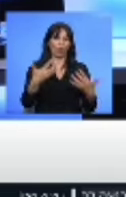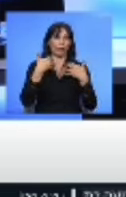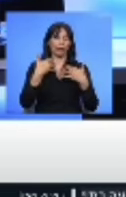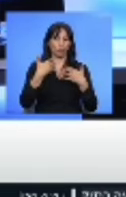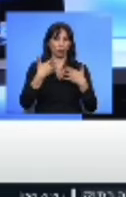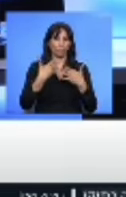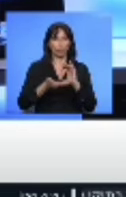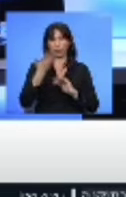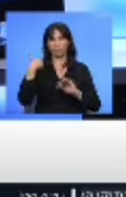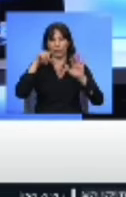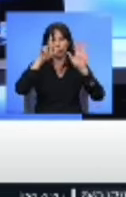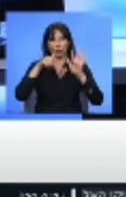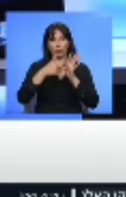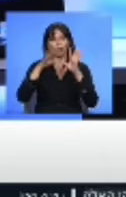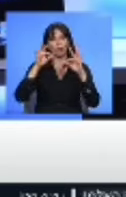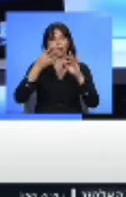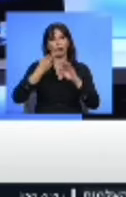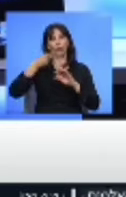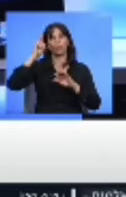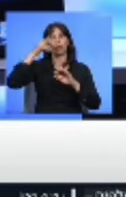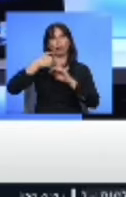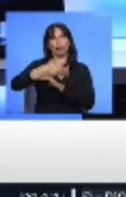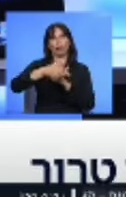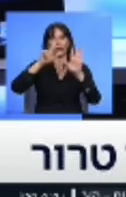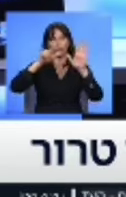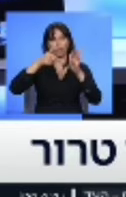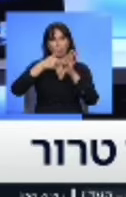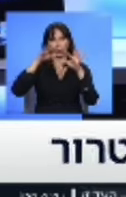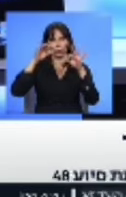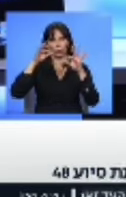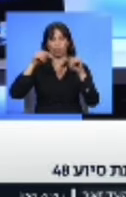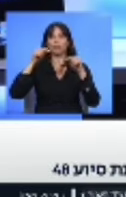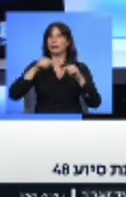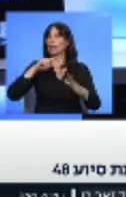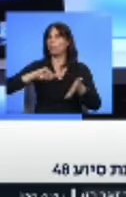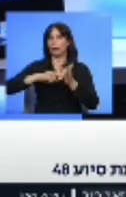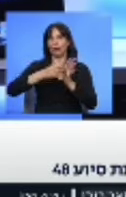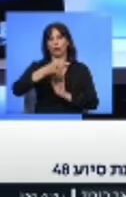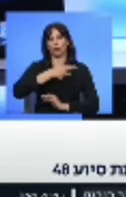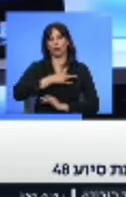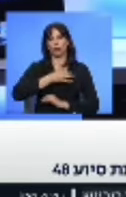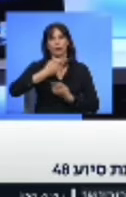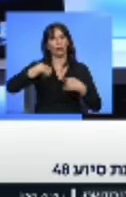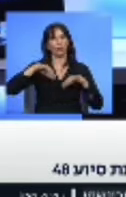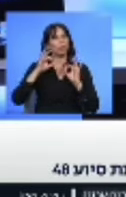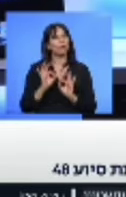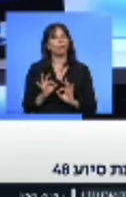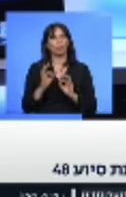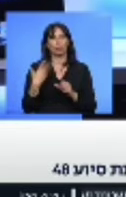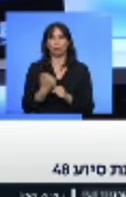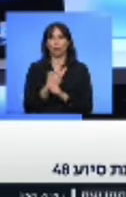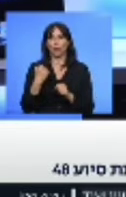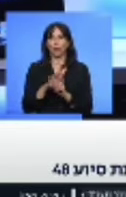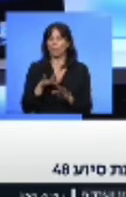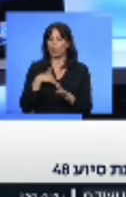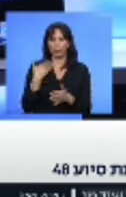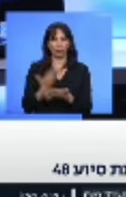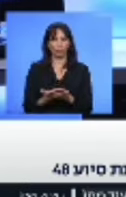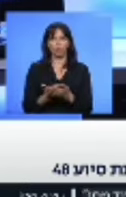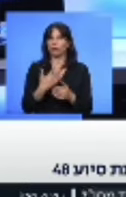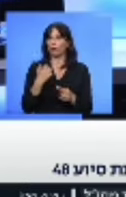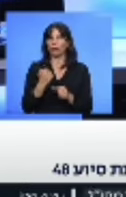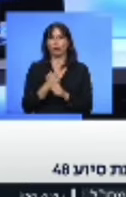7 באוקטובר, ועוד יותר בגדול אחרי 7 באוקטובר. זה כל המטרות שלנו. אנחנו באמת פועלים, הכל בהתנדבות, עושים כמה